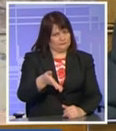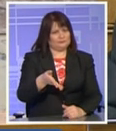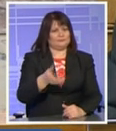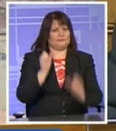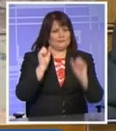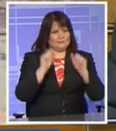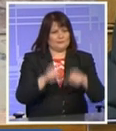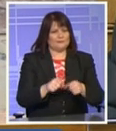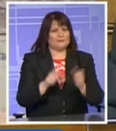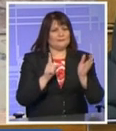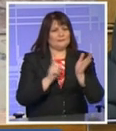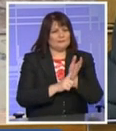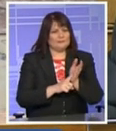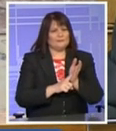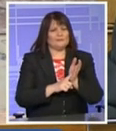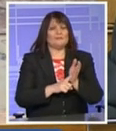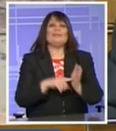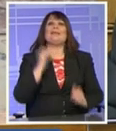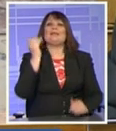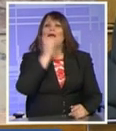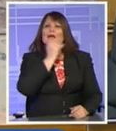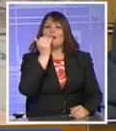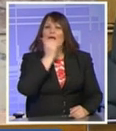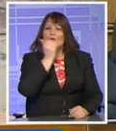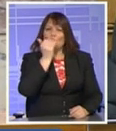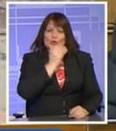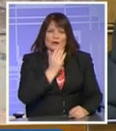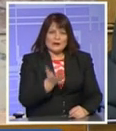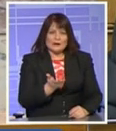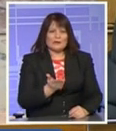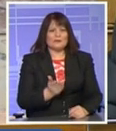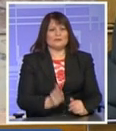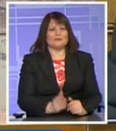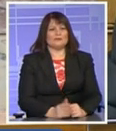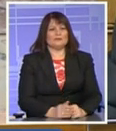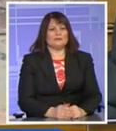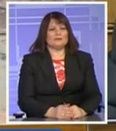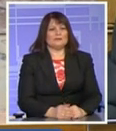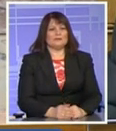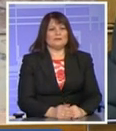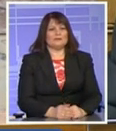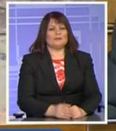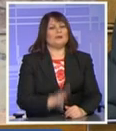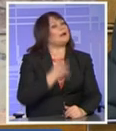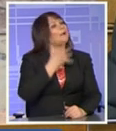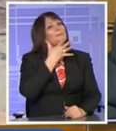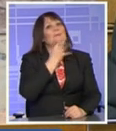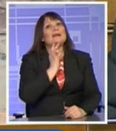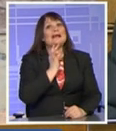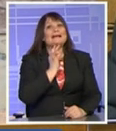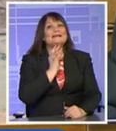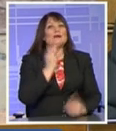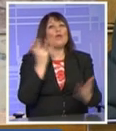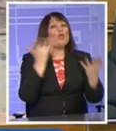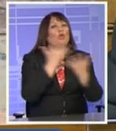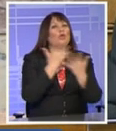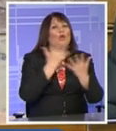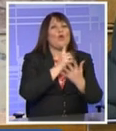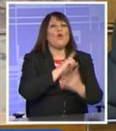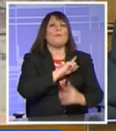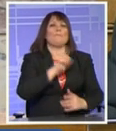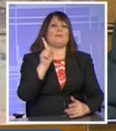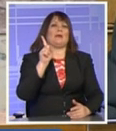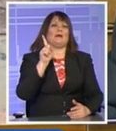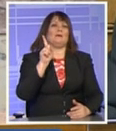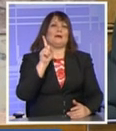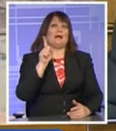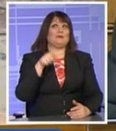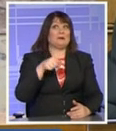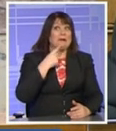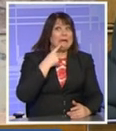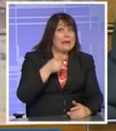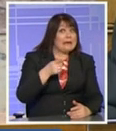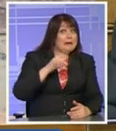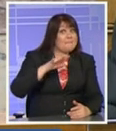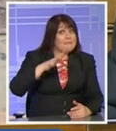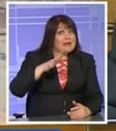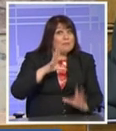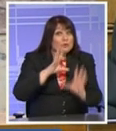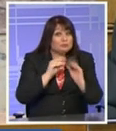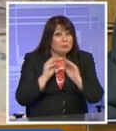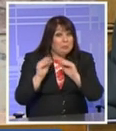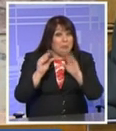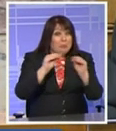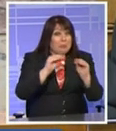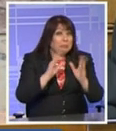πρέπει να κινηθούμε άμεσα για να μην υπάρχει παραμικρή σκιά από υποθέσεις, φήμες